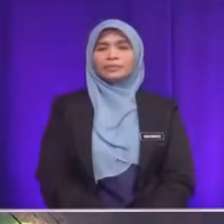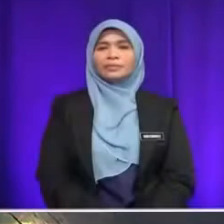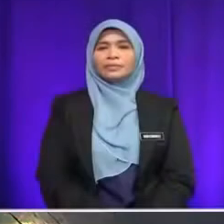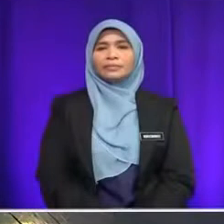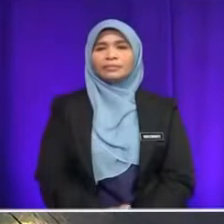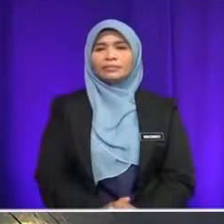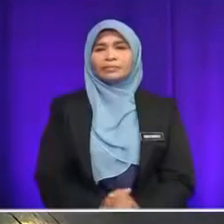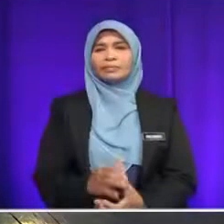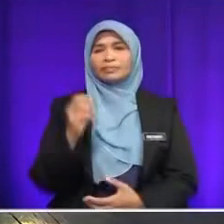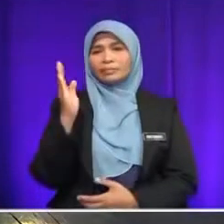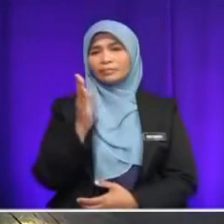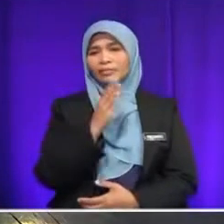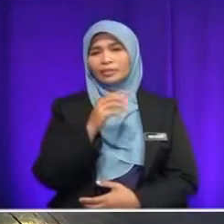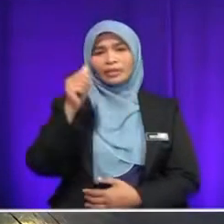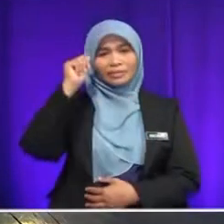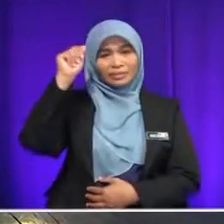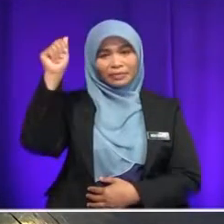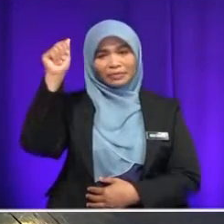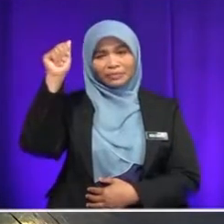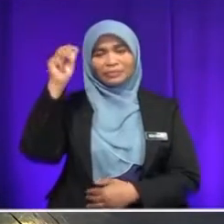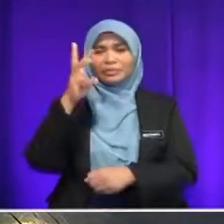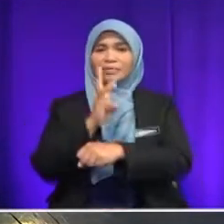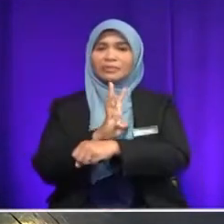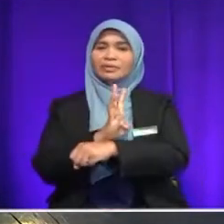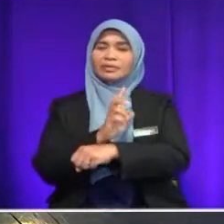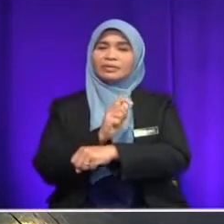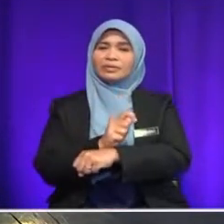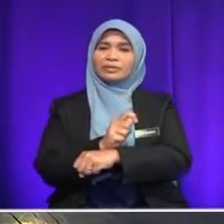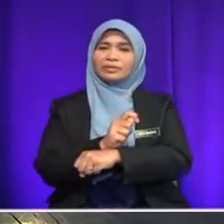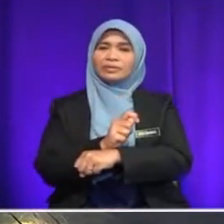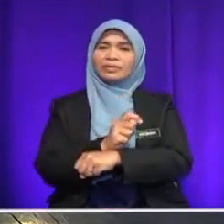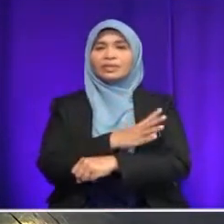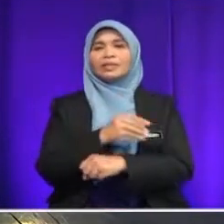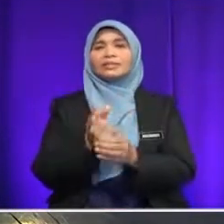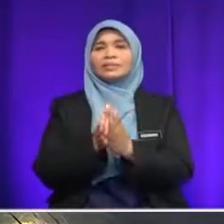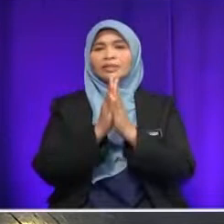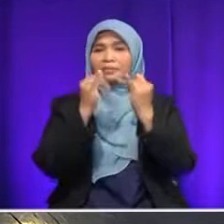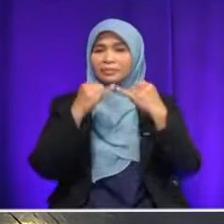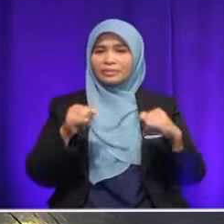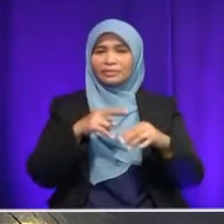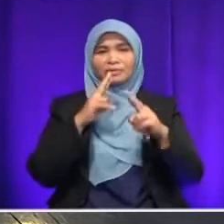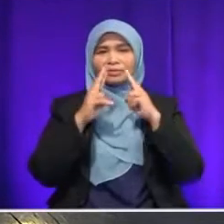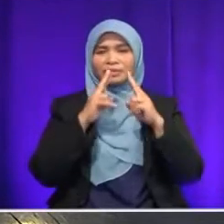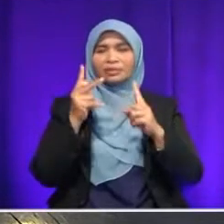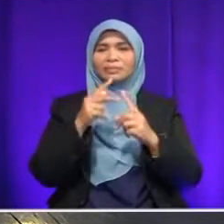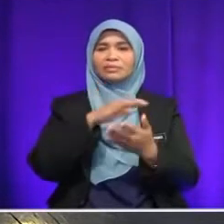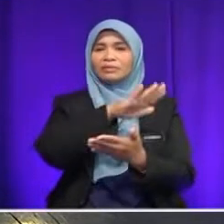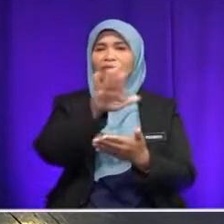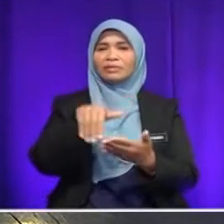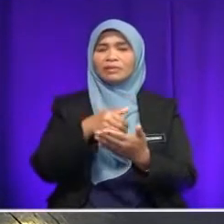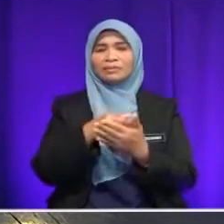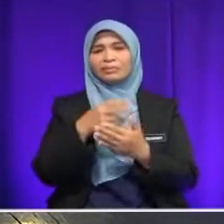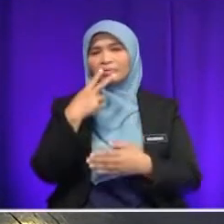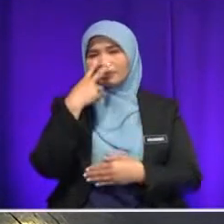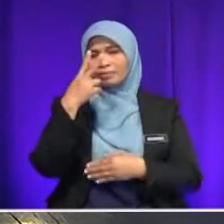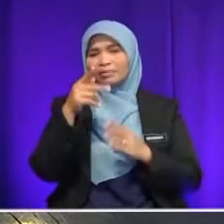Auzubillahiminasyaitanirrajim. Bismillahirrahmanirrahim. Assalamualaikum warahmatullahi wabarakatuh. Dan salam sejahtera diucapkan kepada seluruh penonton Didik